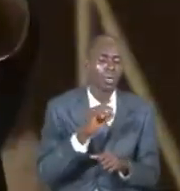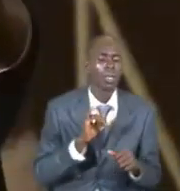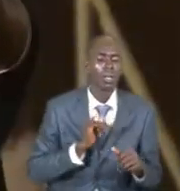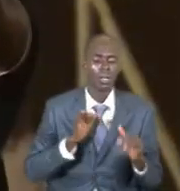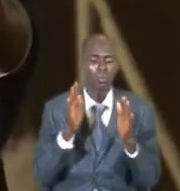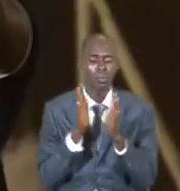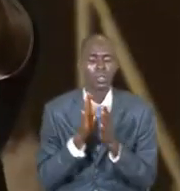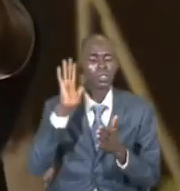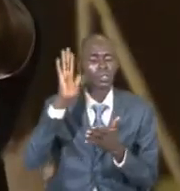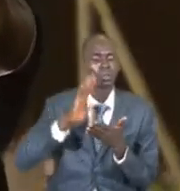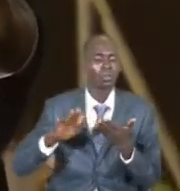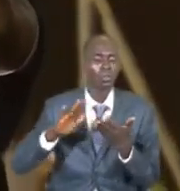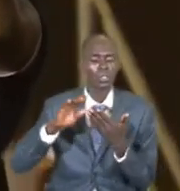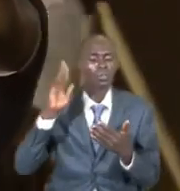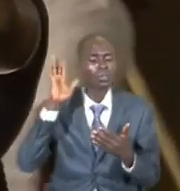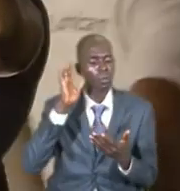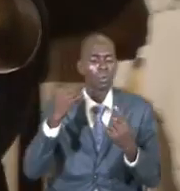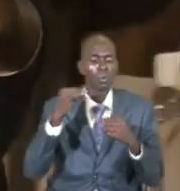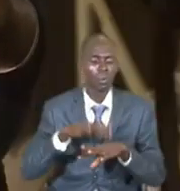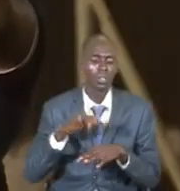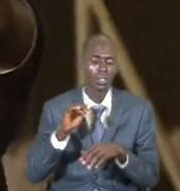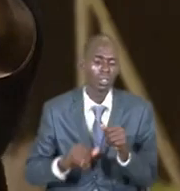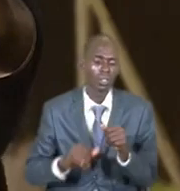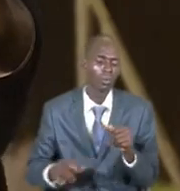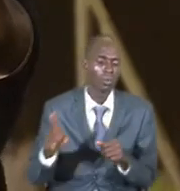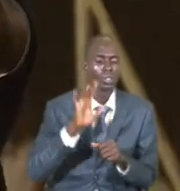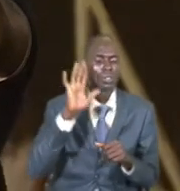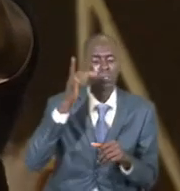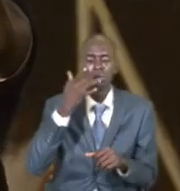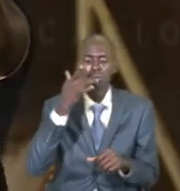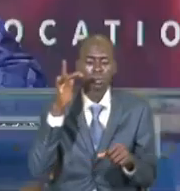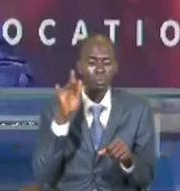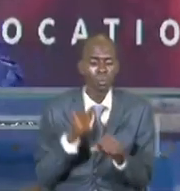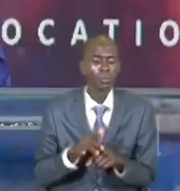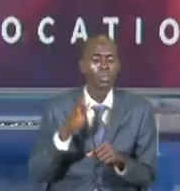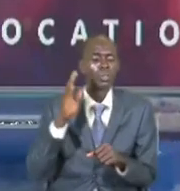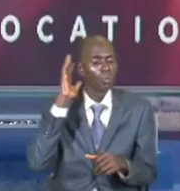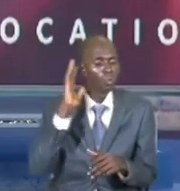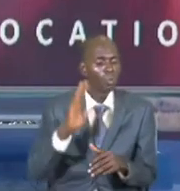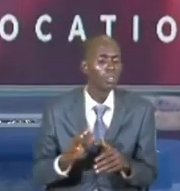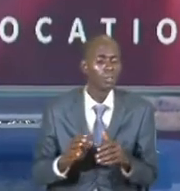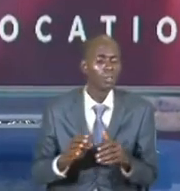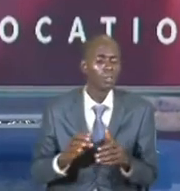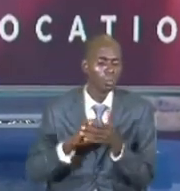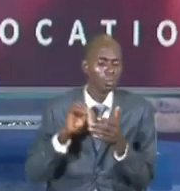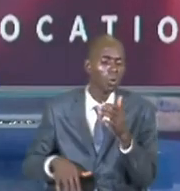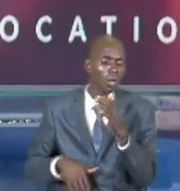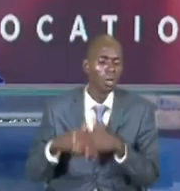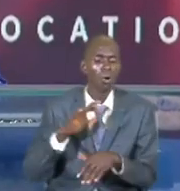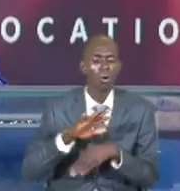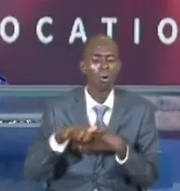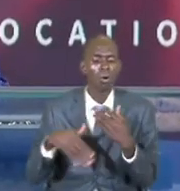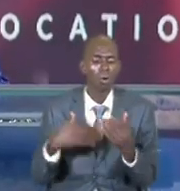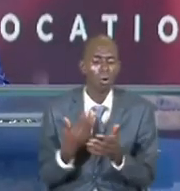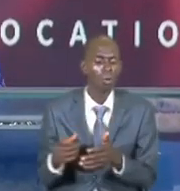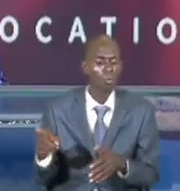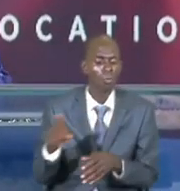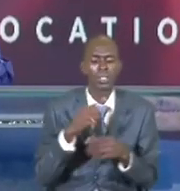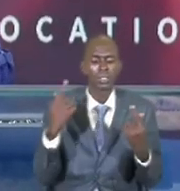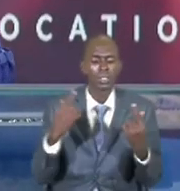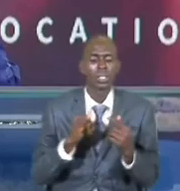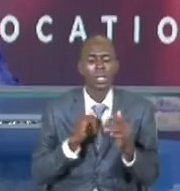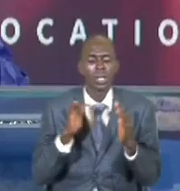ga-abịa onye ọbụla. Nkwa gị bụ na ị ga-ehichapụ mmehie ha niile. Ana m ekpe ugbu a onye nwe m na ndụ ha